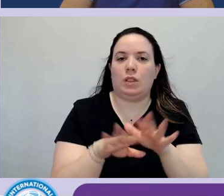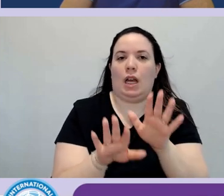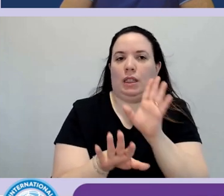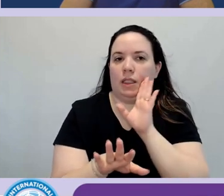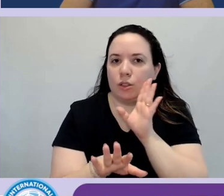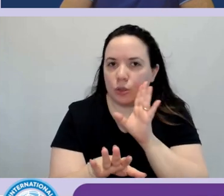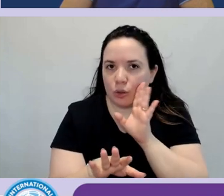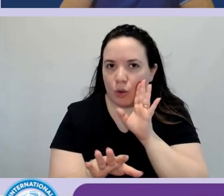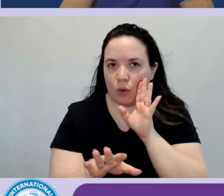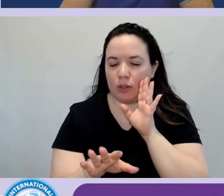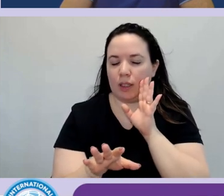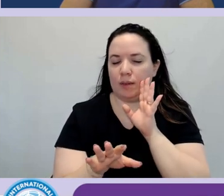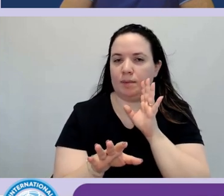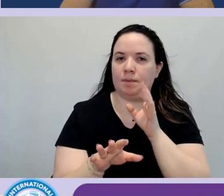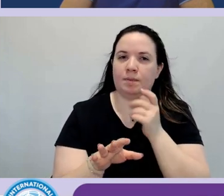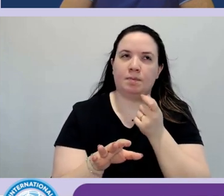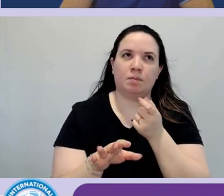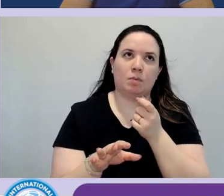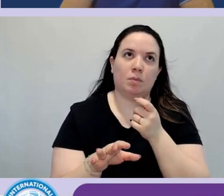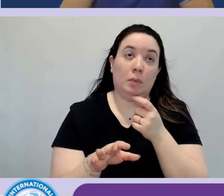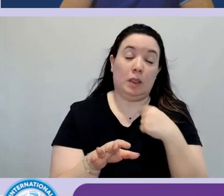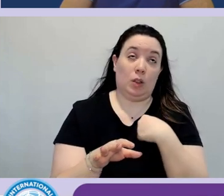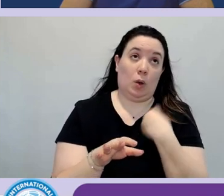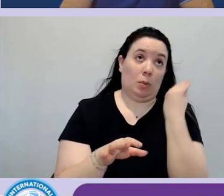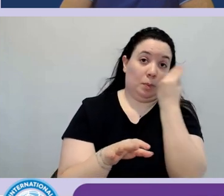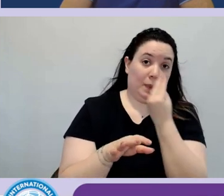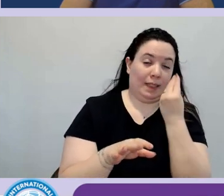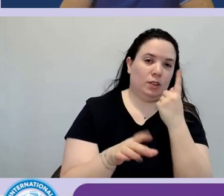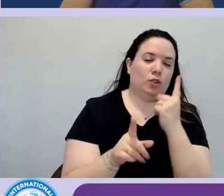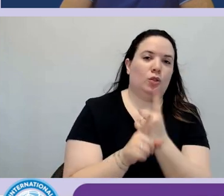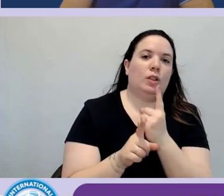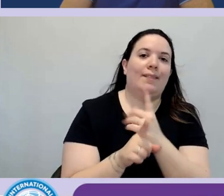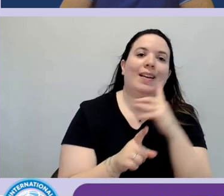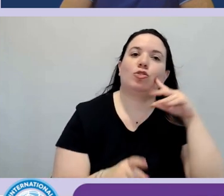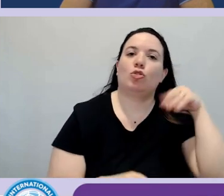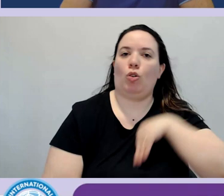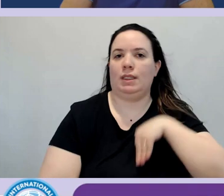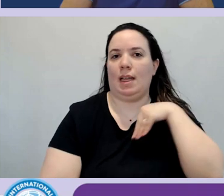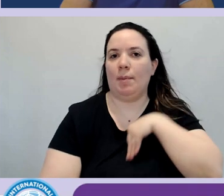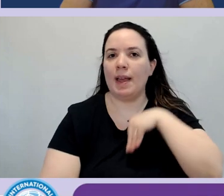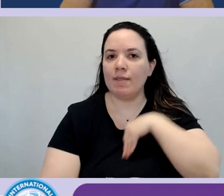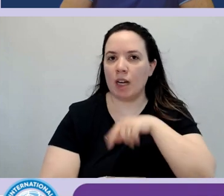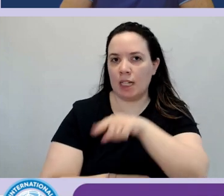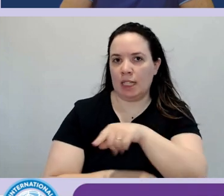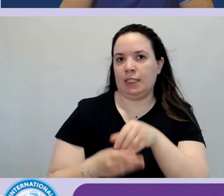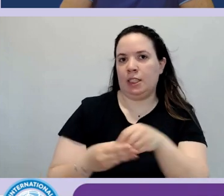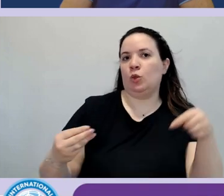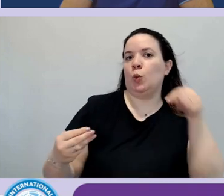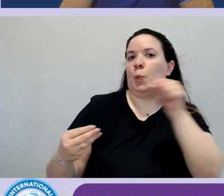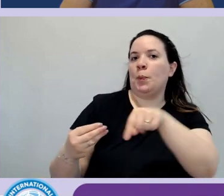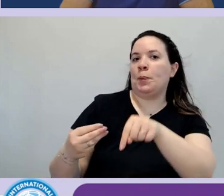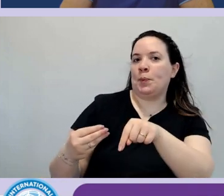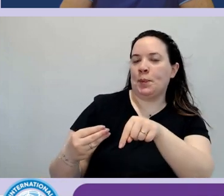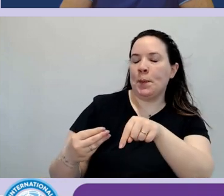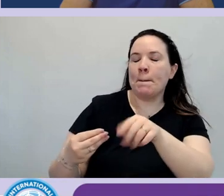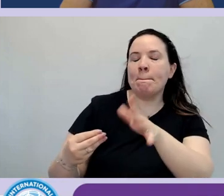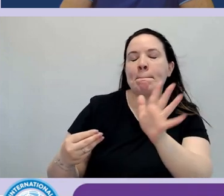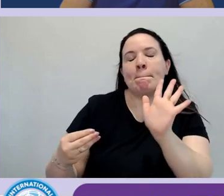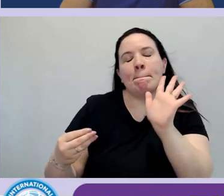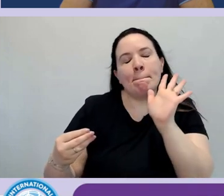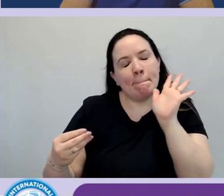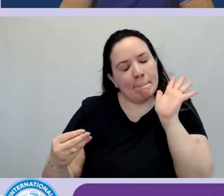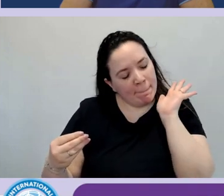con un atteggiamento a mio avviso di di consapevolezza su quello che si utilizza